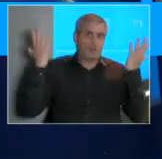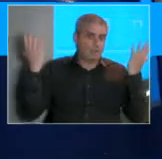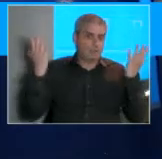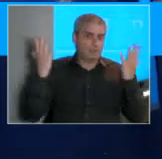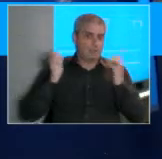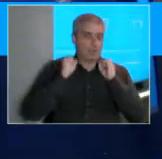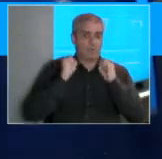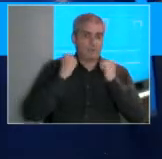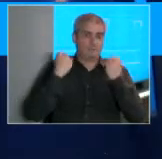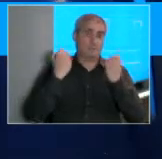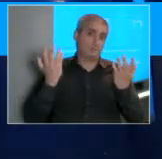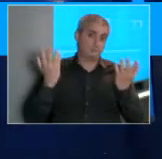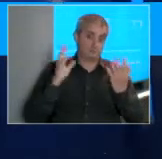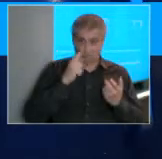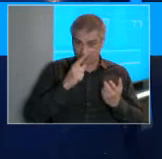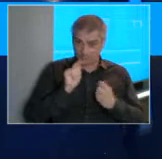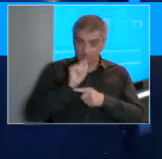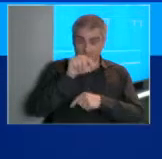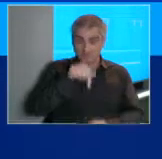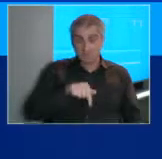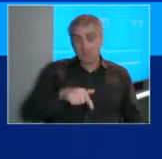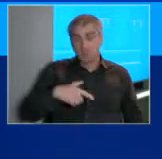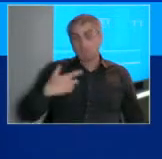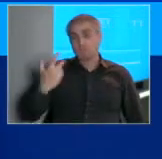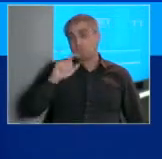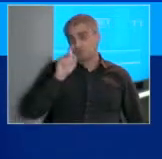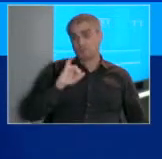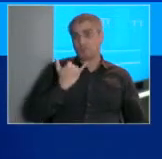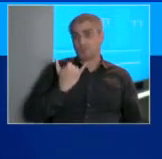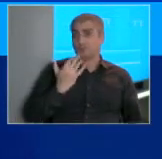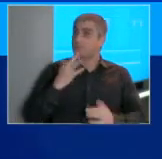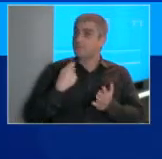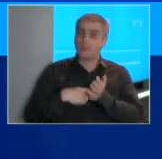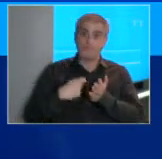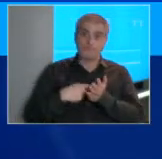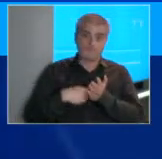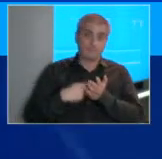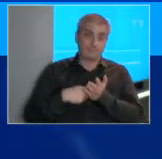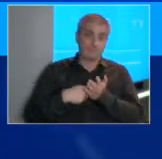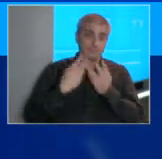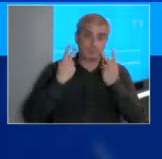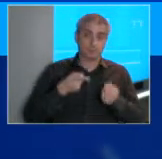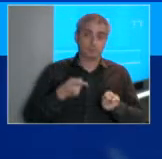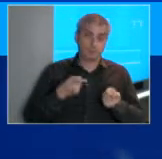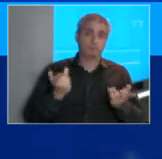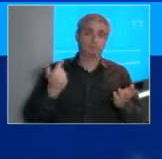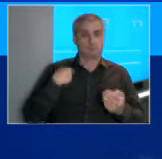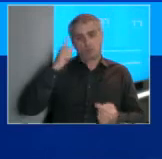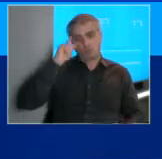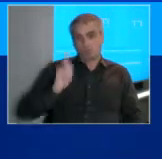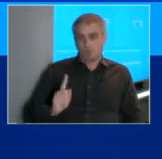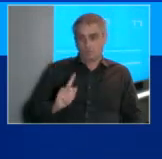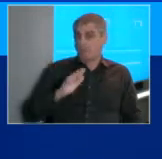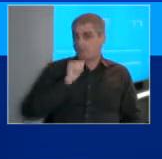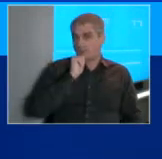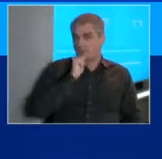כך עמיד וכל כך חזק. האם זה יגיע לכאן? יכול מאוד להיות שכן. מה המחיר, מה המשמעות שזה יגיע לכאן? אנחנו עוד לא יודעים.